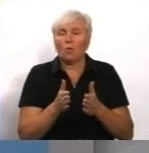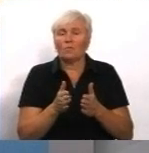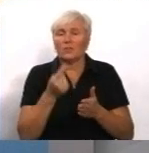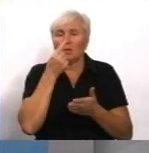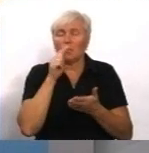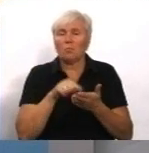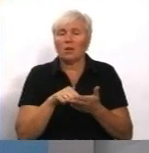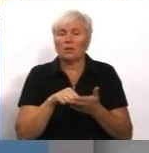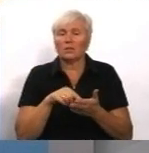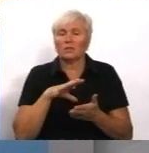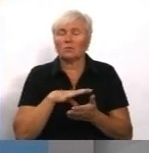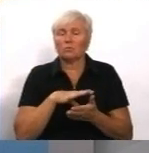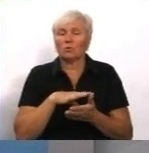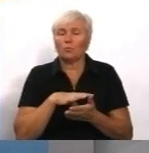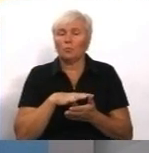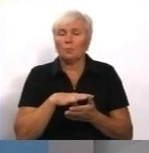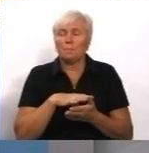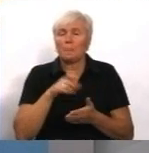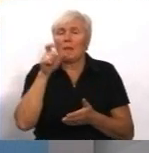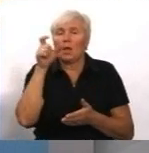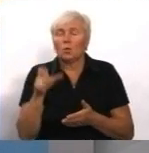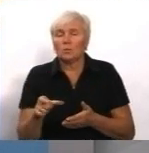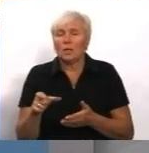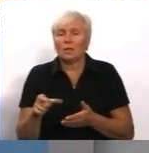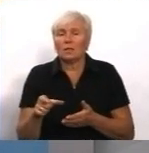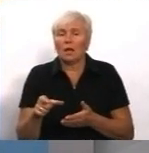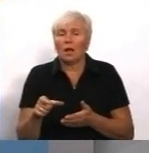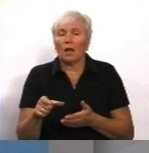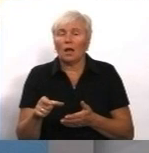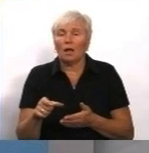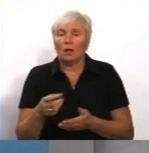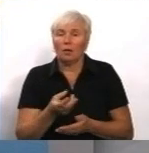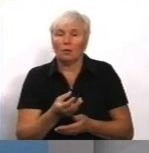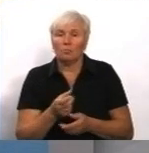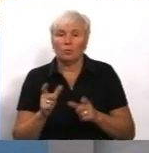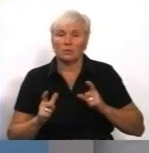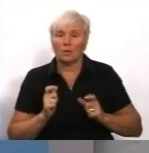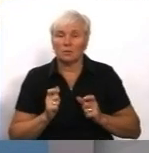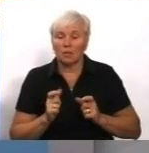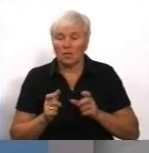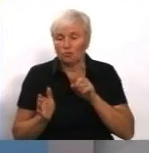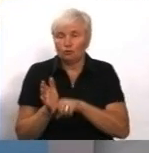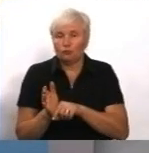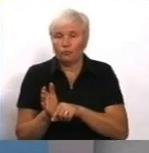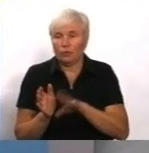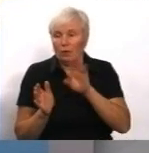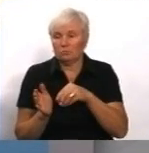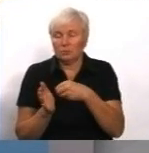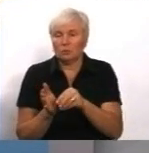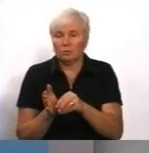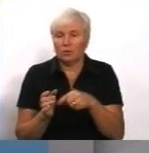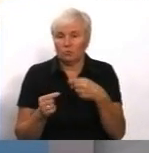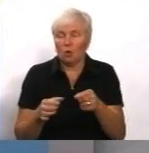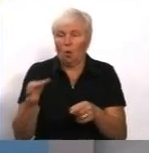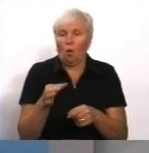кормами. Людина позарилась на дешеві корми, які закупила в іншій області, і